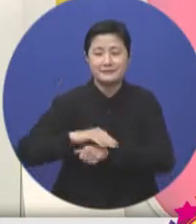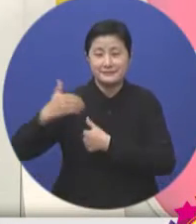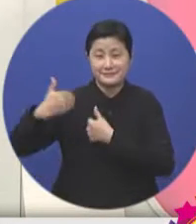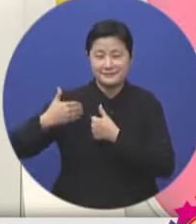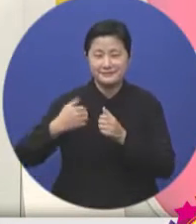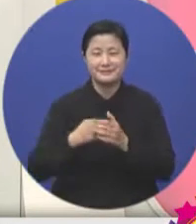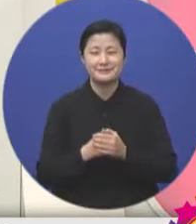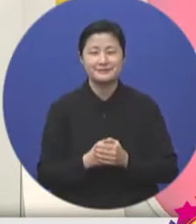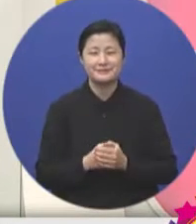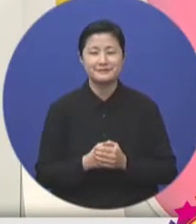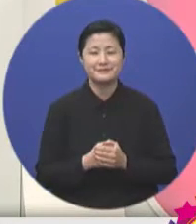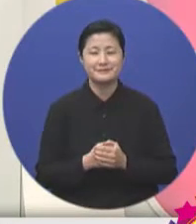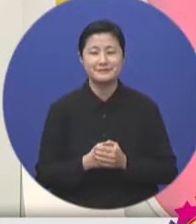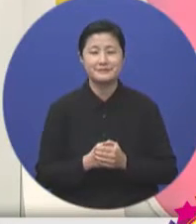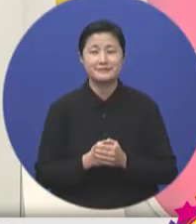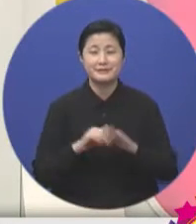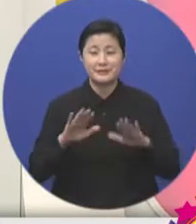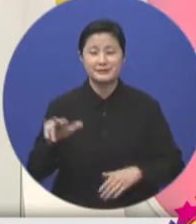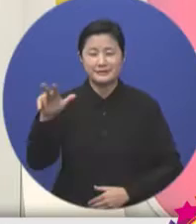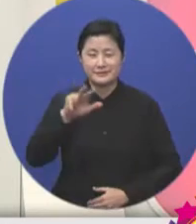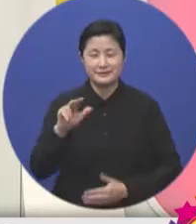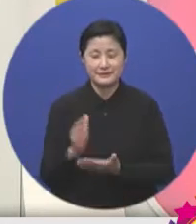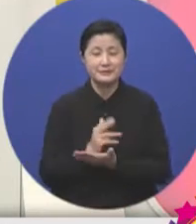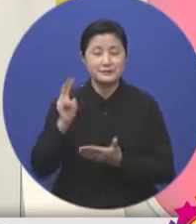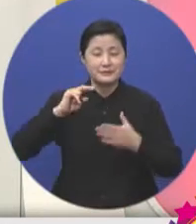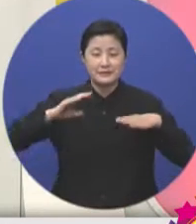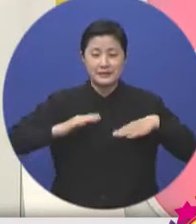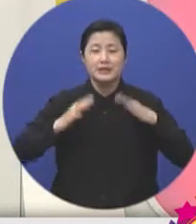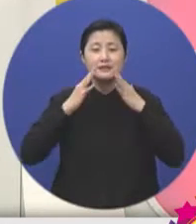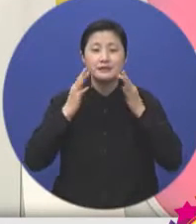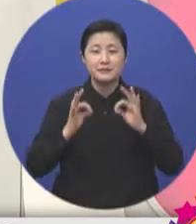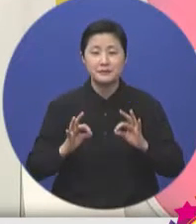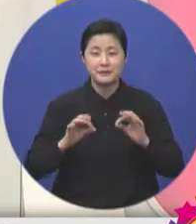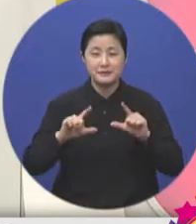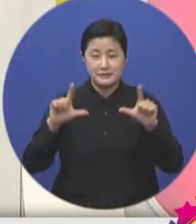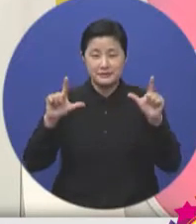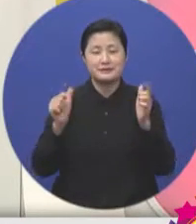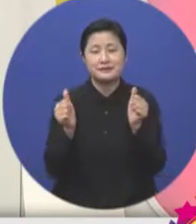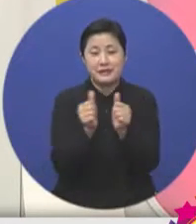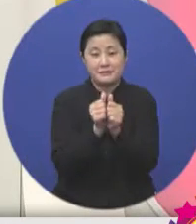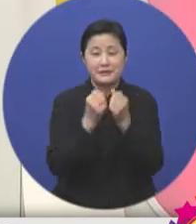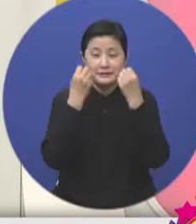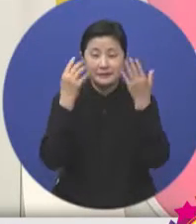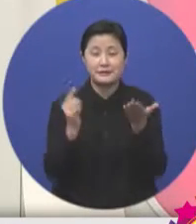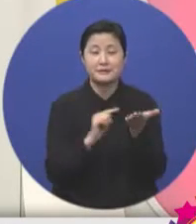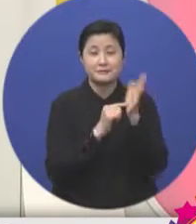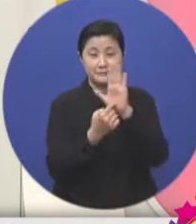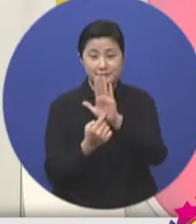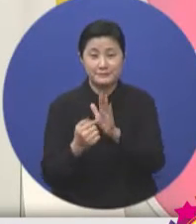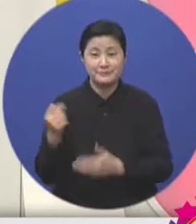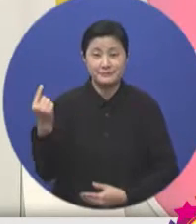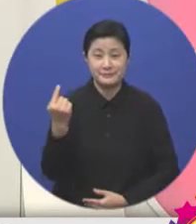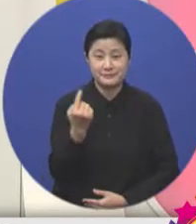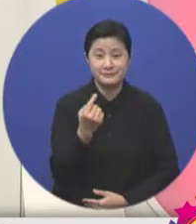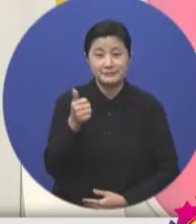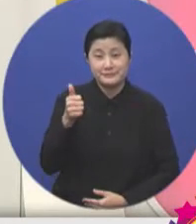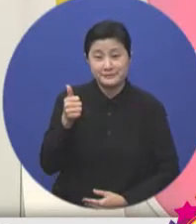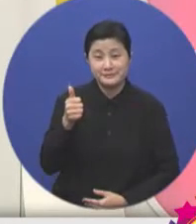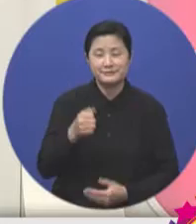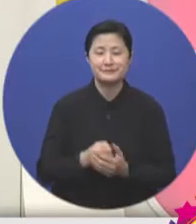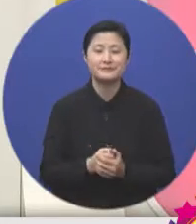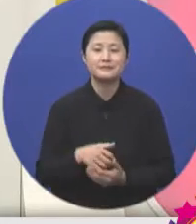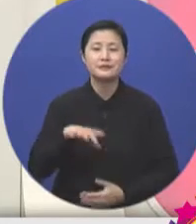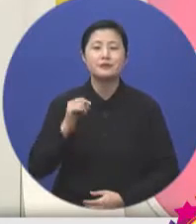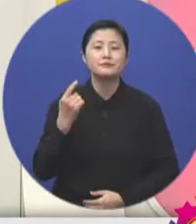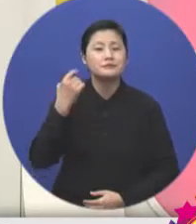부탁드립니다. 자, 저희 전국 나눔 노래자랑에 금요일의 남자로 새롭게 짠 하고 나타나셨잖아요. 네네, 네. 오늘